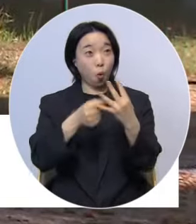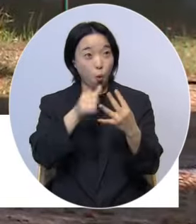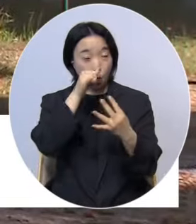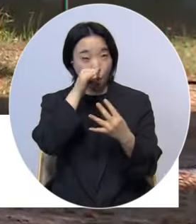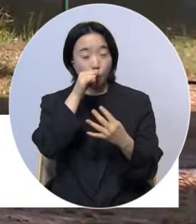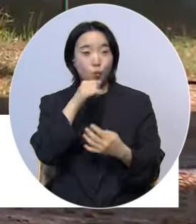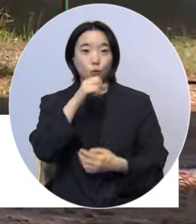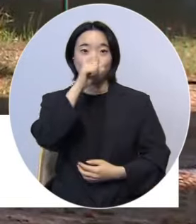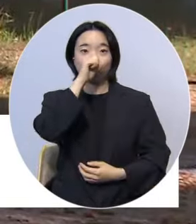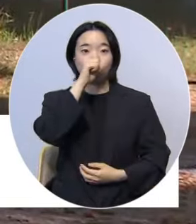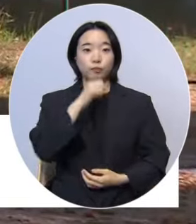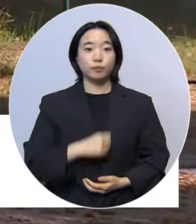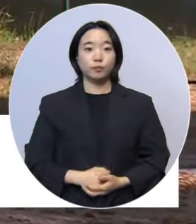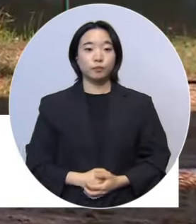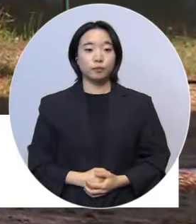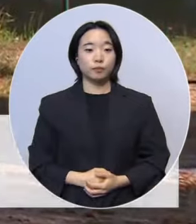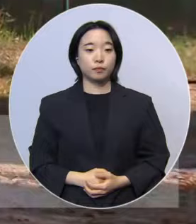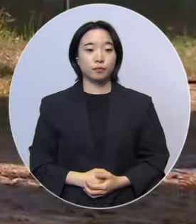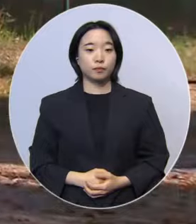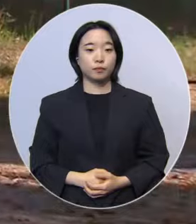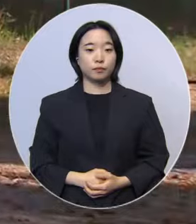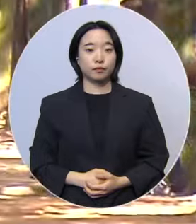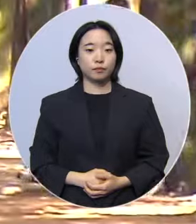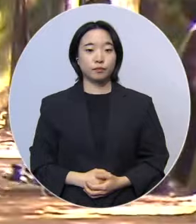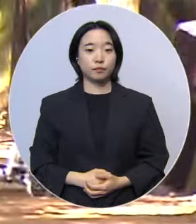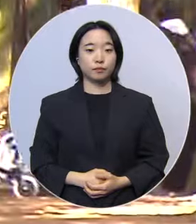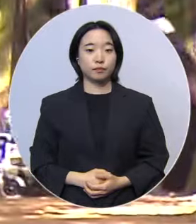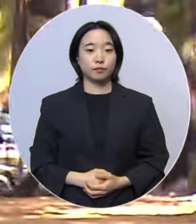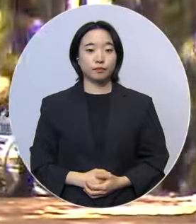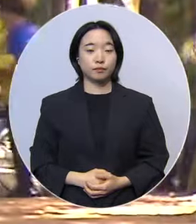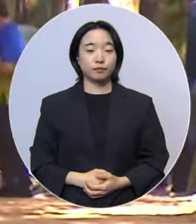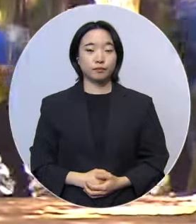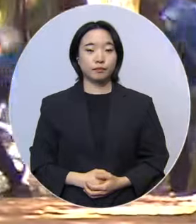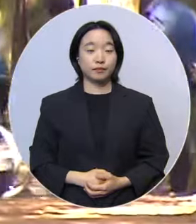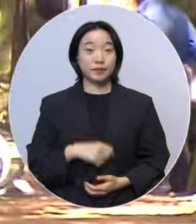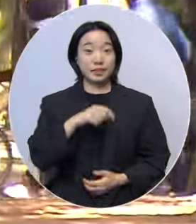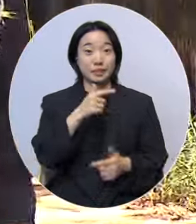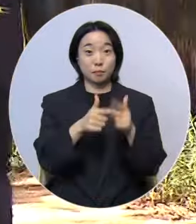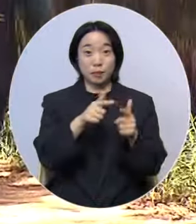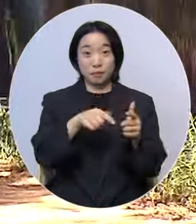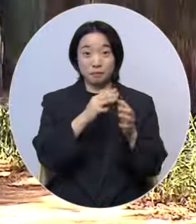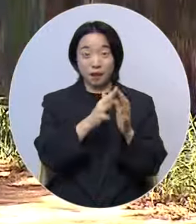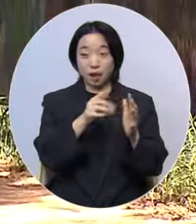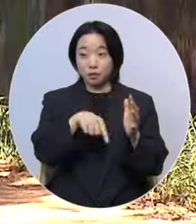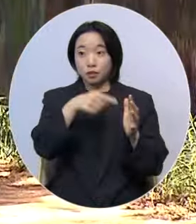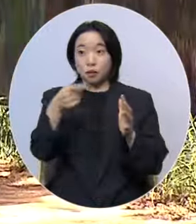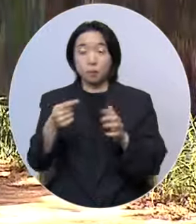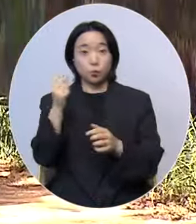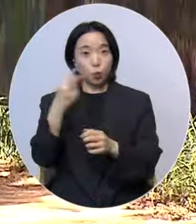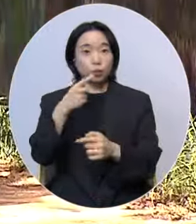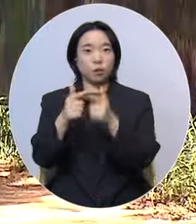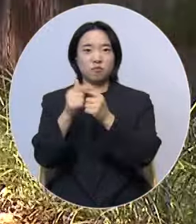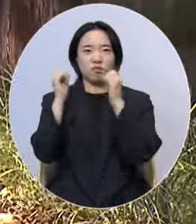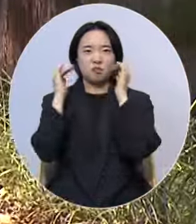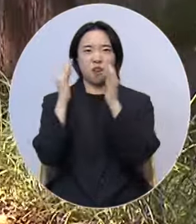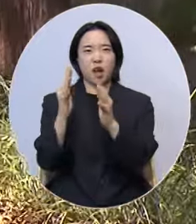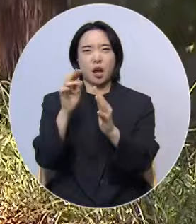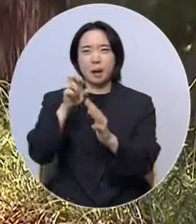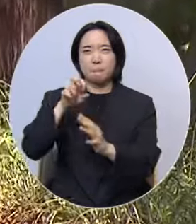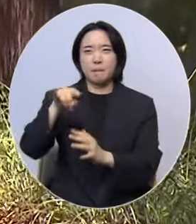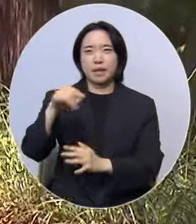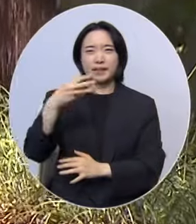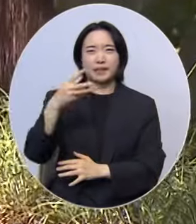같은게 따로 있다는게 되게 좋은 거 같았어요 관방 재림 옆에는 울창한 메타세쿼이아 길이 있습니다